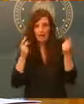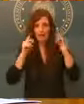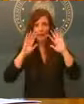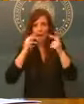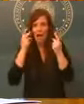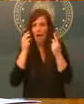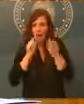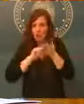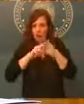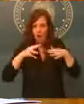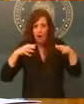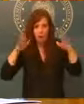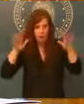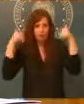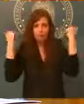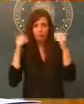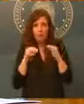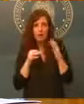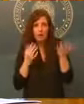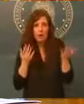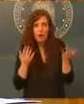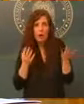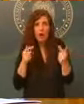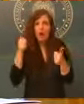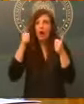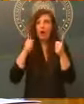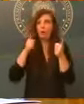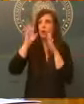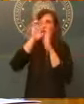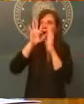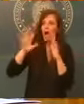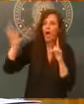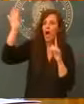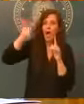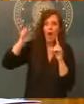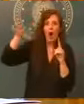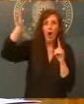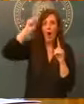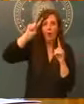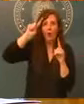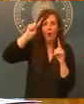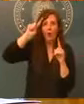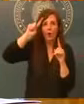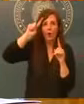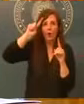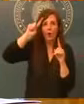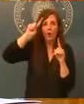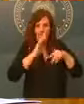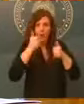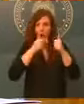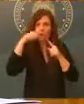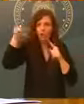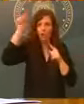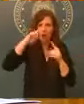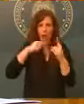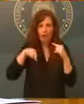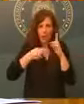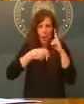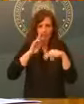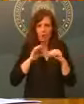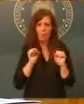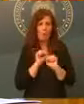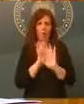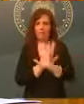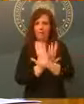avere delle medie al di sopra dell'Europa rispetto a chi non arriva a completare il diritto allo studio. Queste sono battaglie che